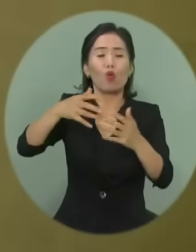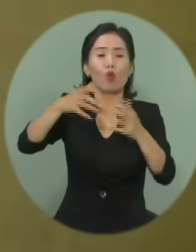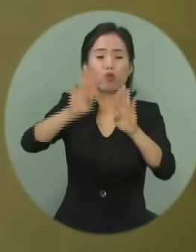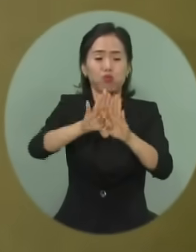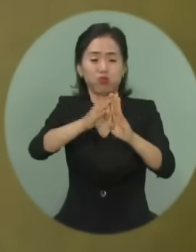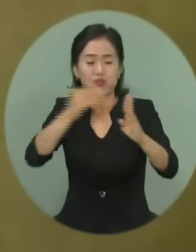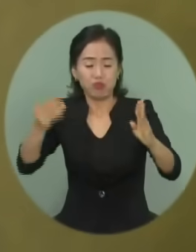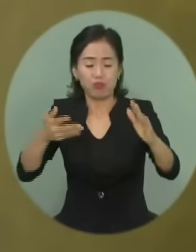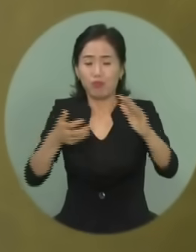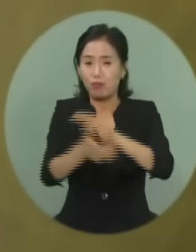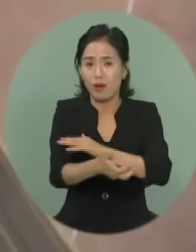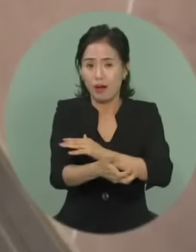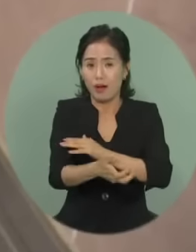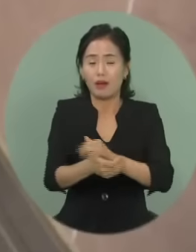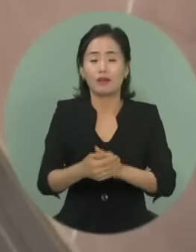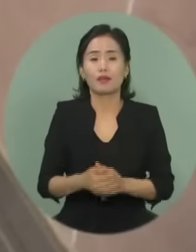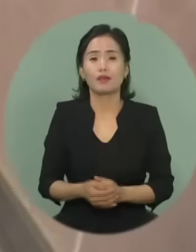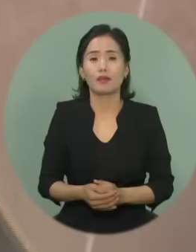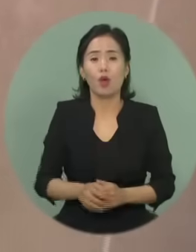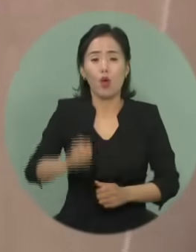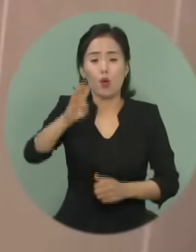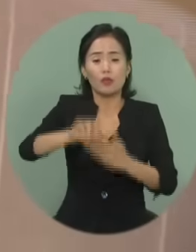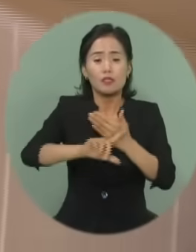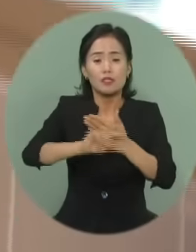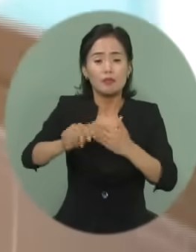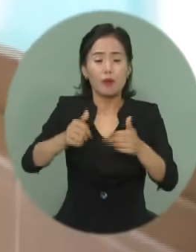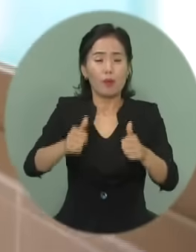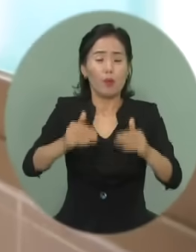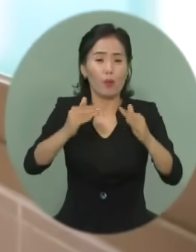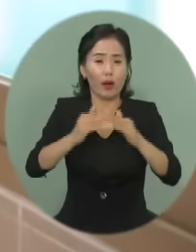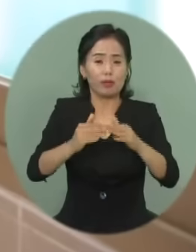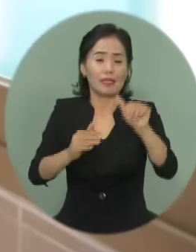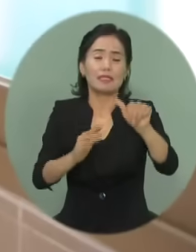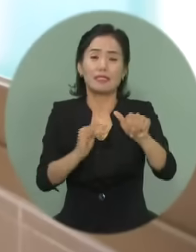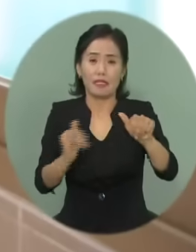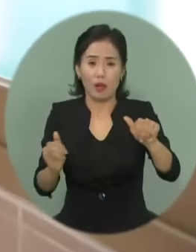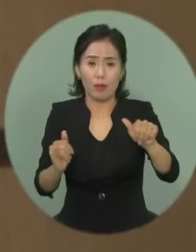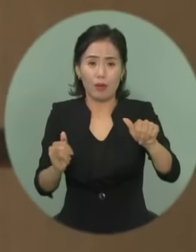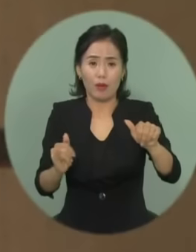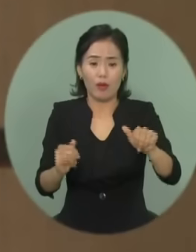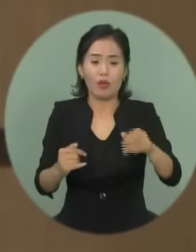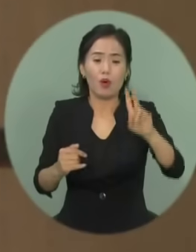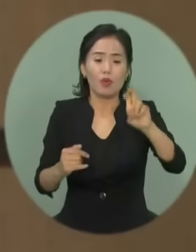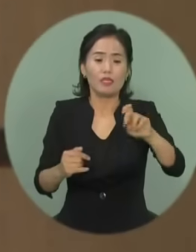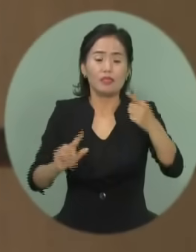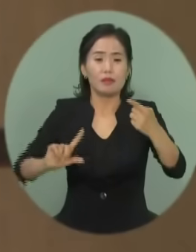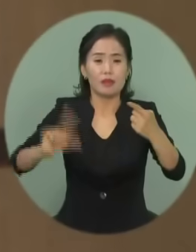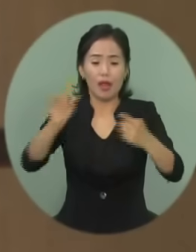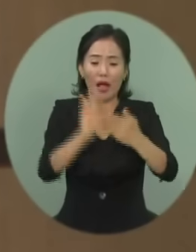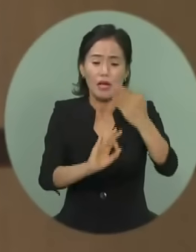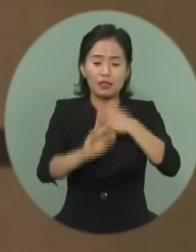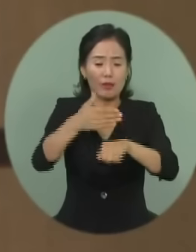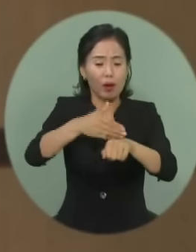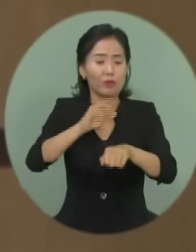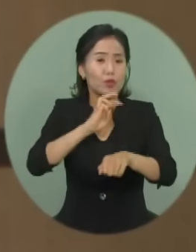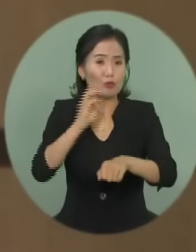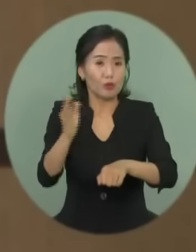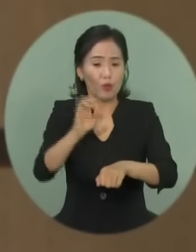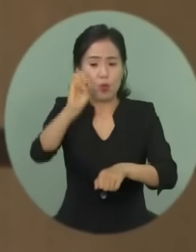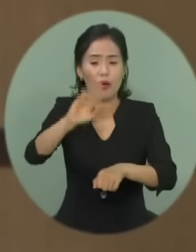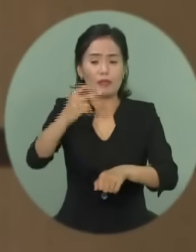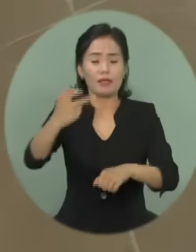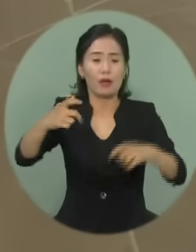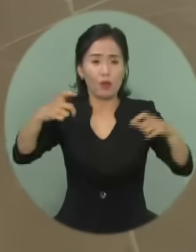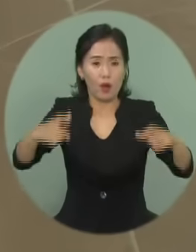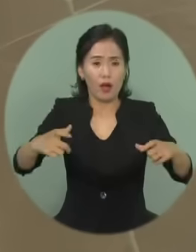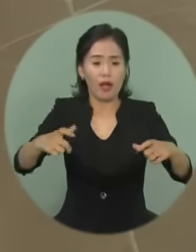안으로 들어갔습니다 광주지 집행관실 직원 등 다섯명은 지난 21일 오전 9시 반쯤 광주